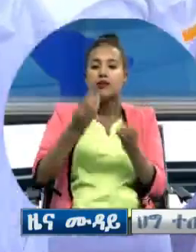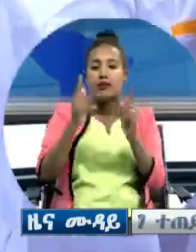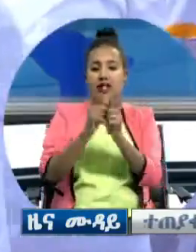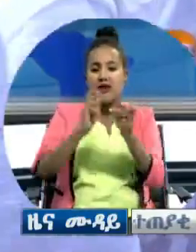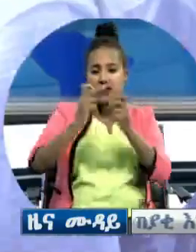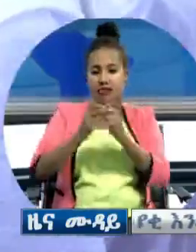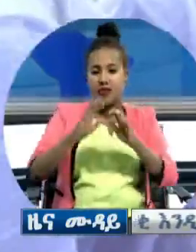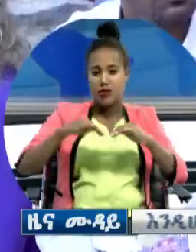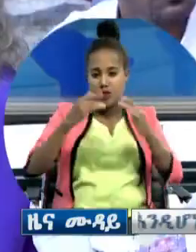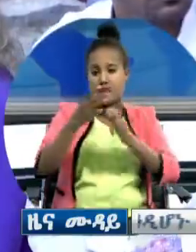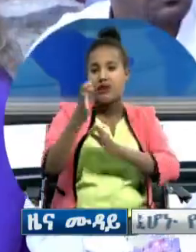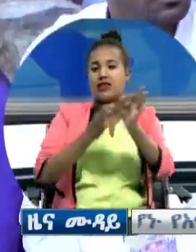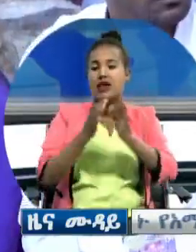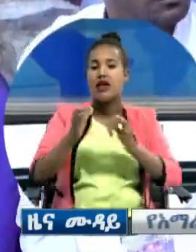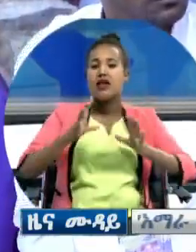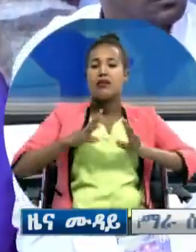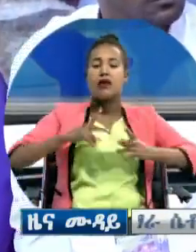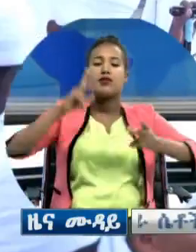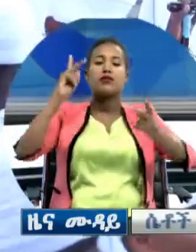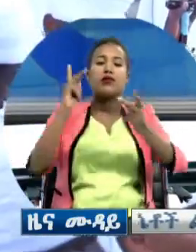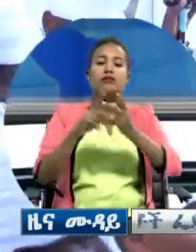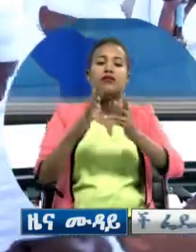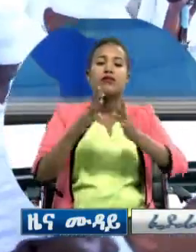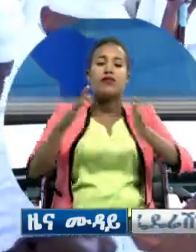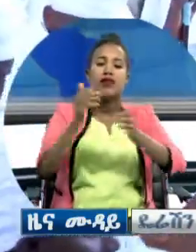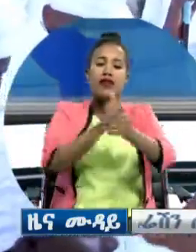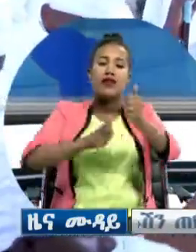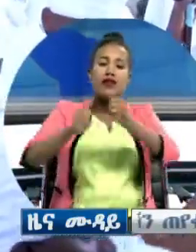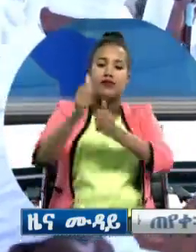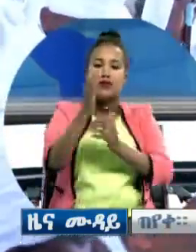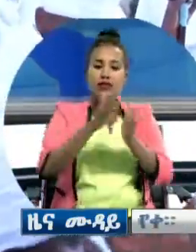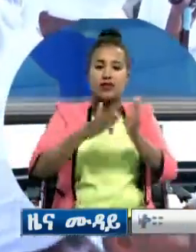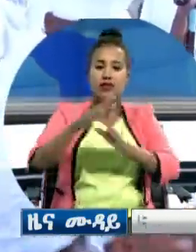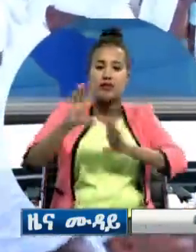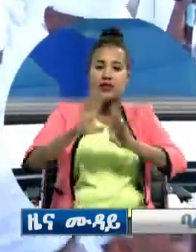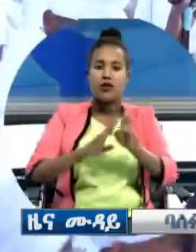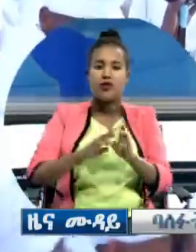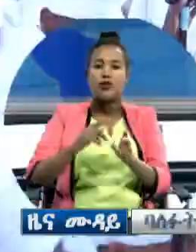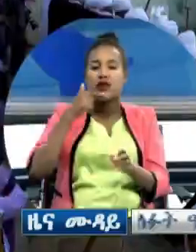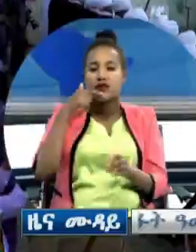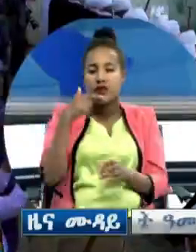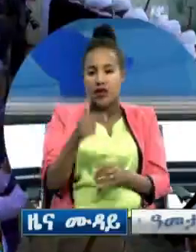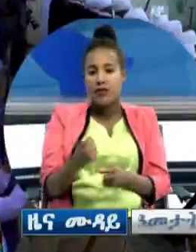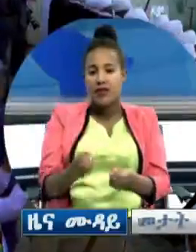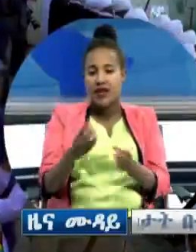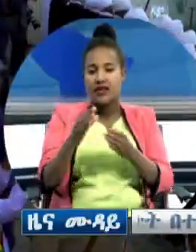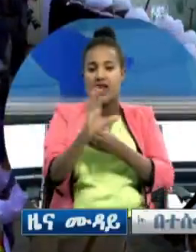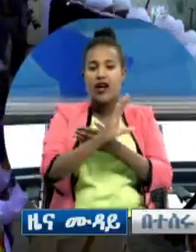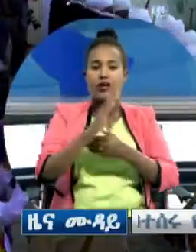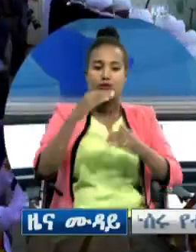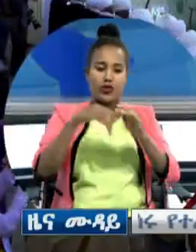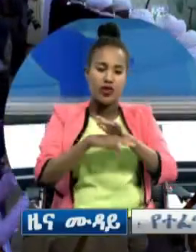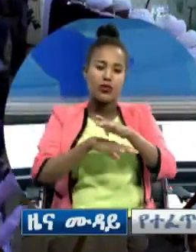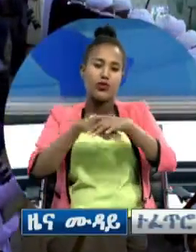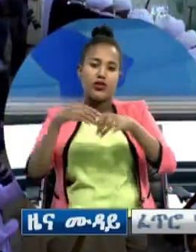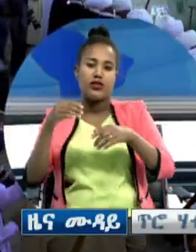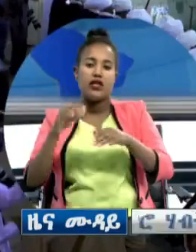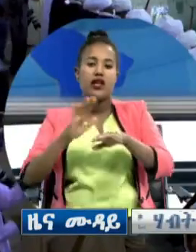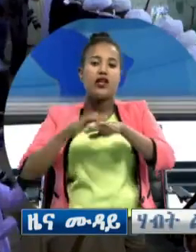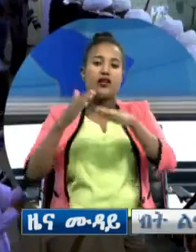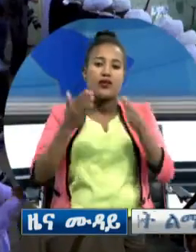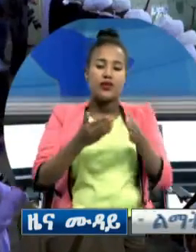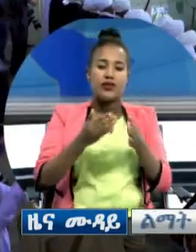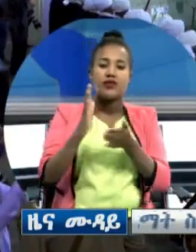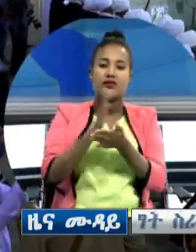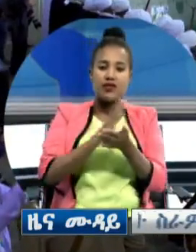ድርጅት በሰጡት መግለጫ ለበዓሉ ስኬታማነት ሰፊ ቅድመ ዝግጅት ሲደረግ መቆየቱን አንስተዋል። በርካታ የአገር ውስጥና የውጭ እንግዶች በበዓሉ እንዲታደሙ እየሰሩ